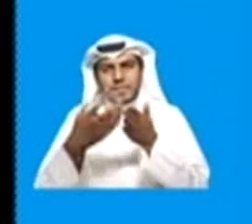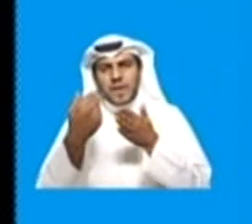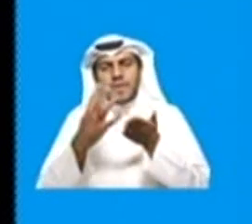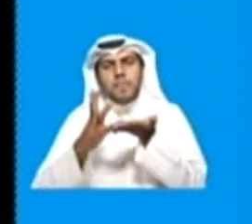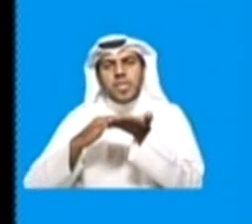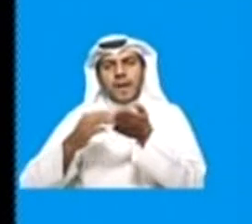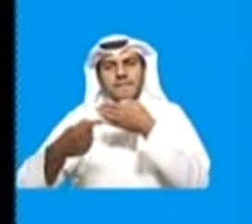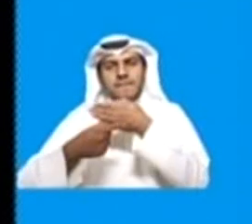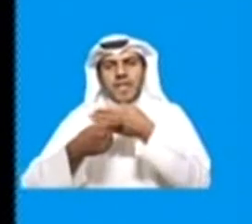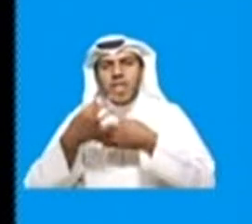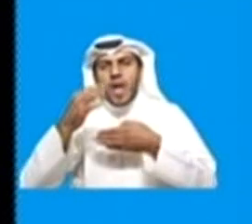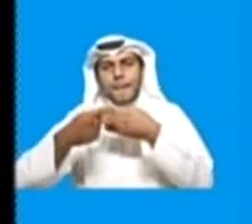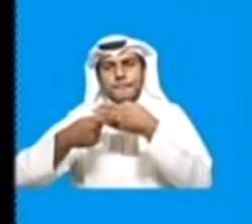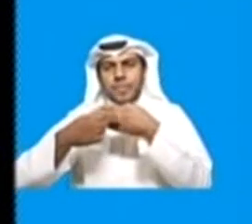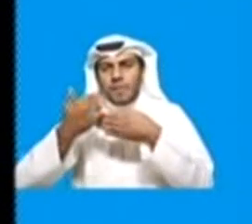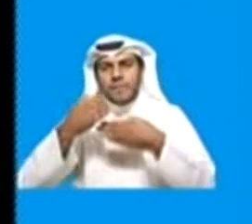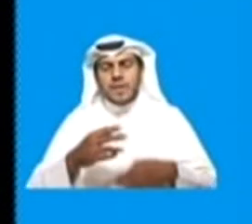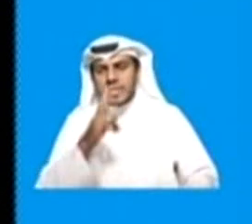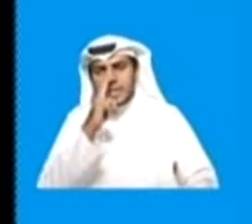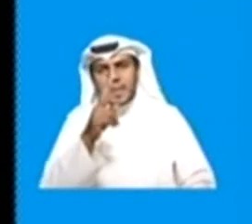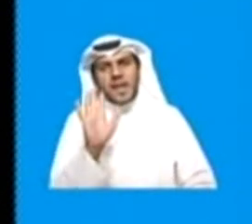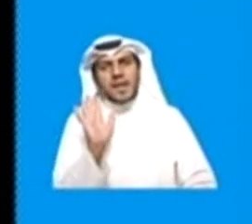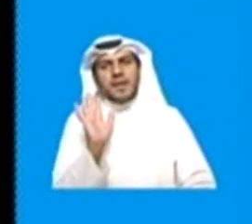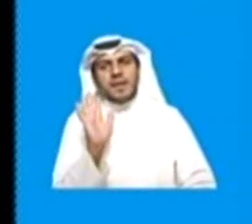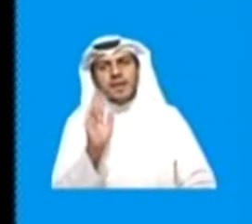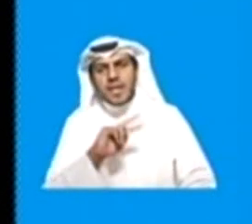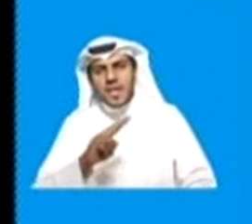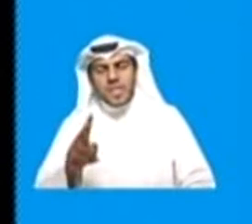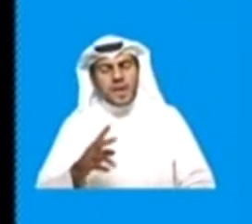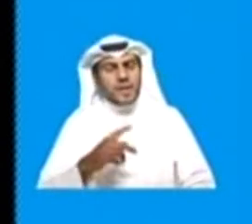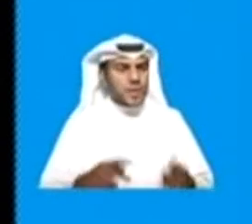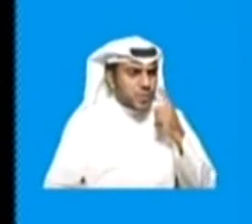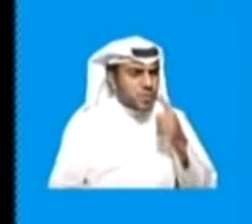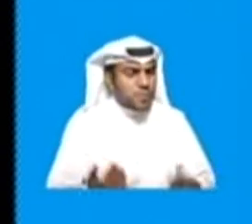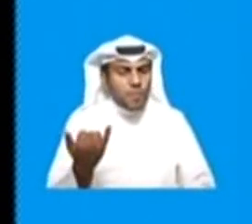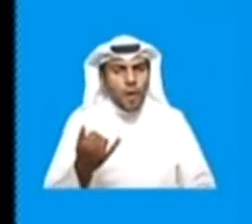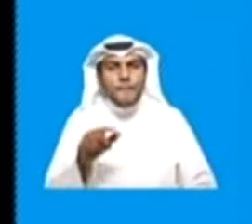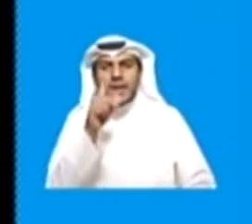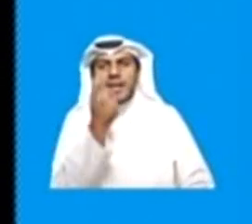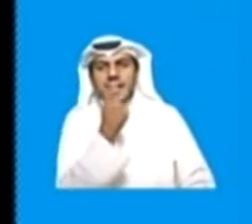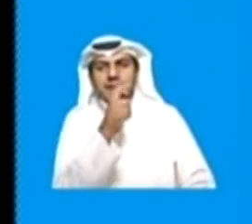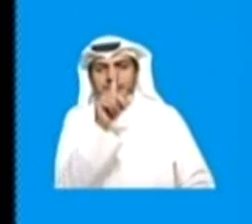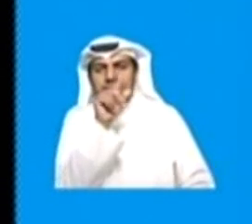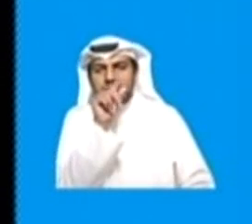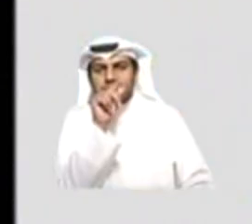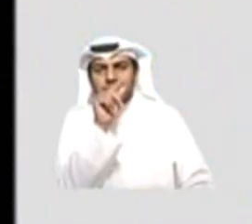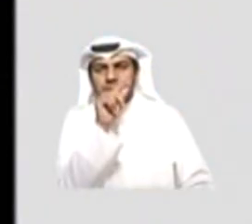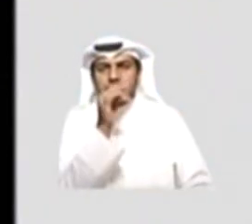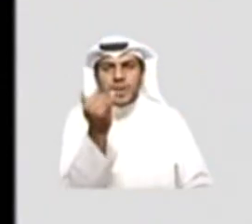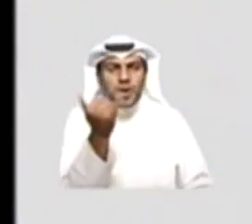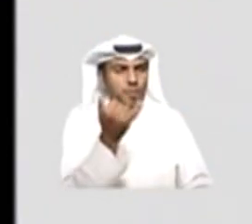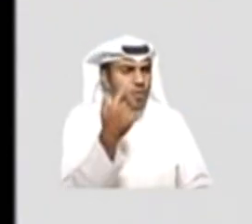وقيمه استخراجها بنيران فقط هو لمعرفه المزيد حول اخر مستجدات الهيئه العامه للمعلومات المدنيه